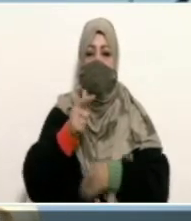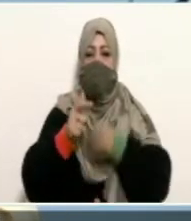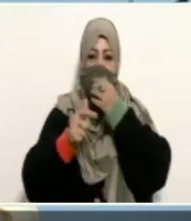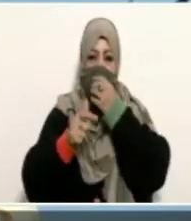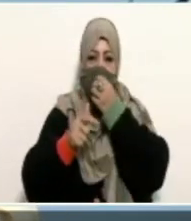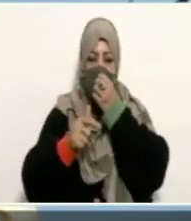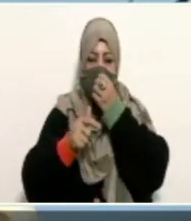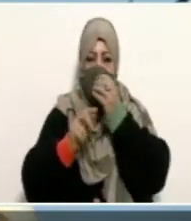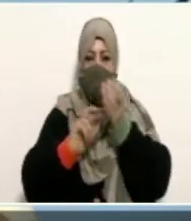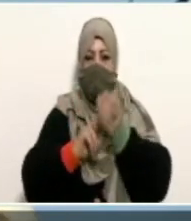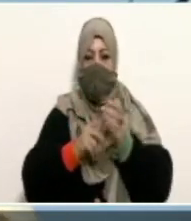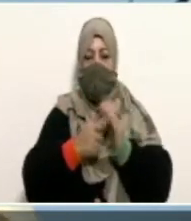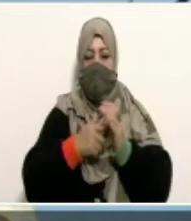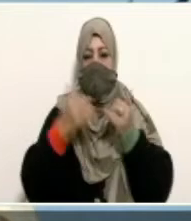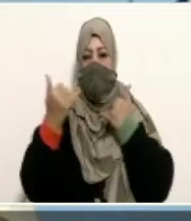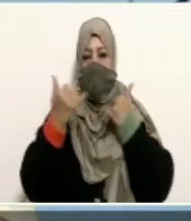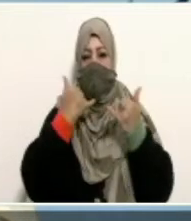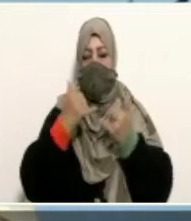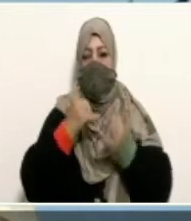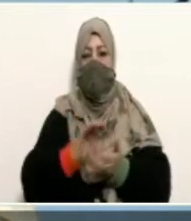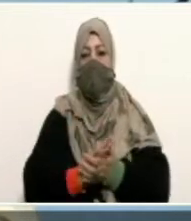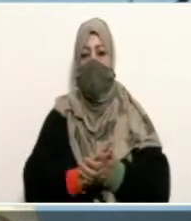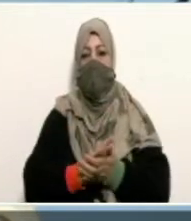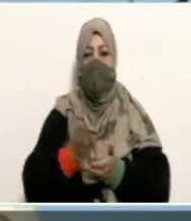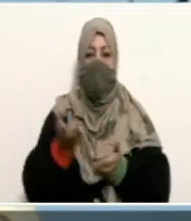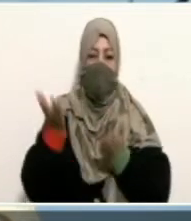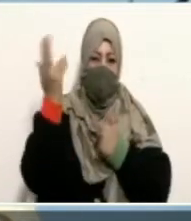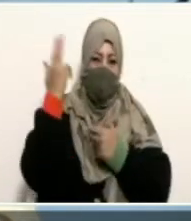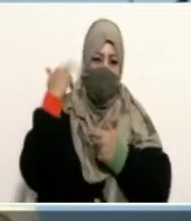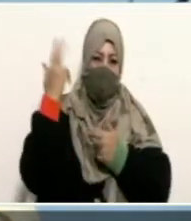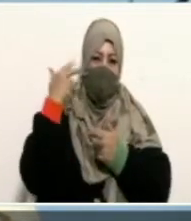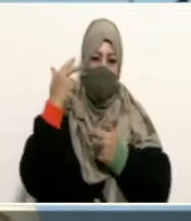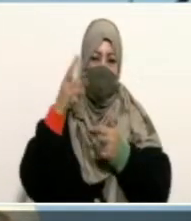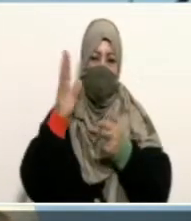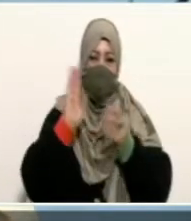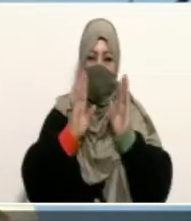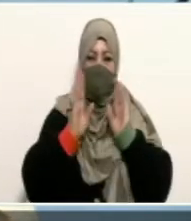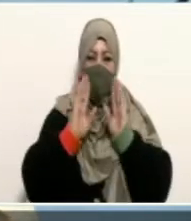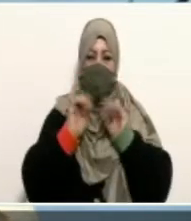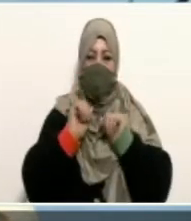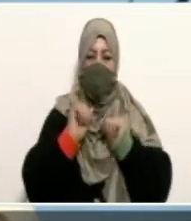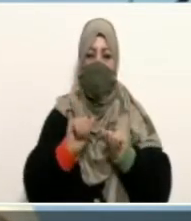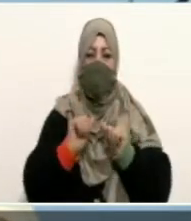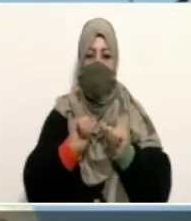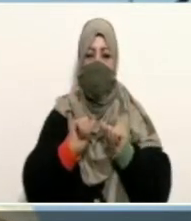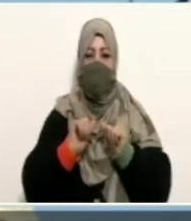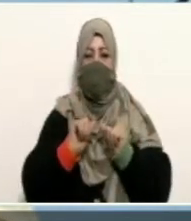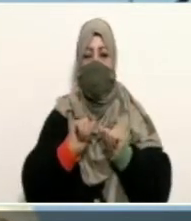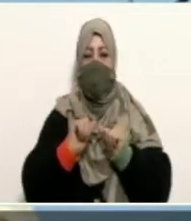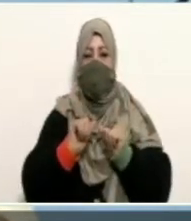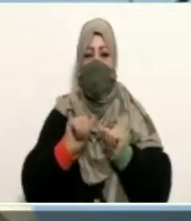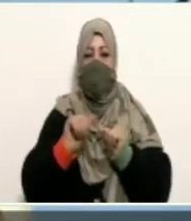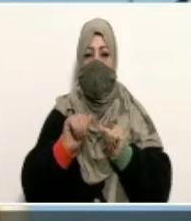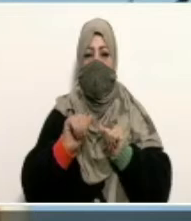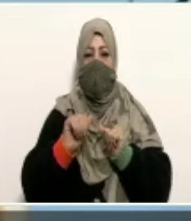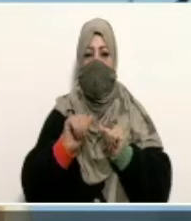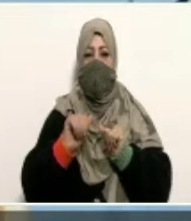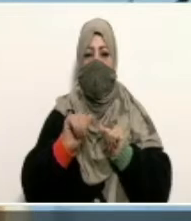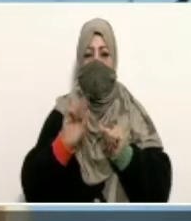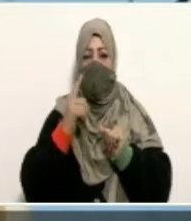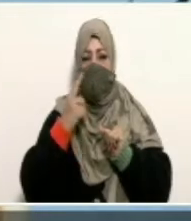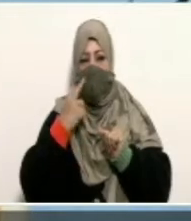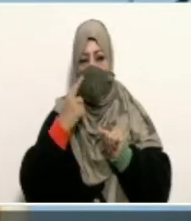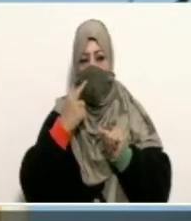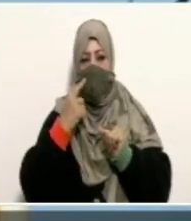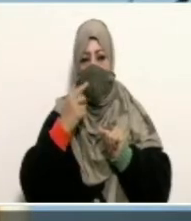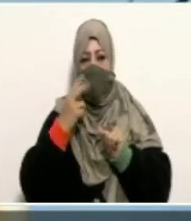يعني من عبر صفحة الدار، وضعوا أو في حلقاتنا الماضية في مسألة زكاة